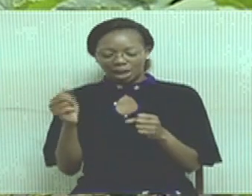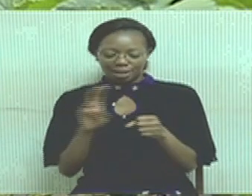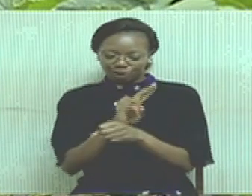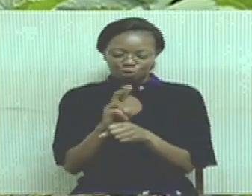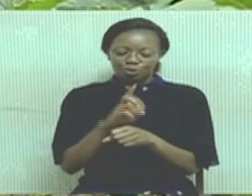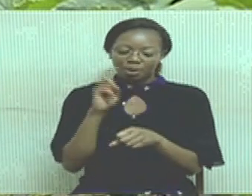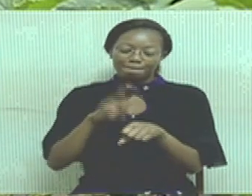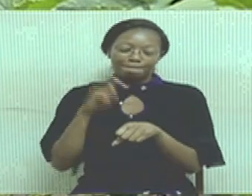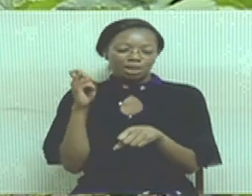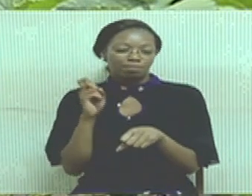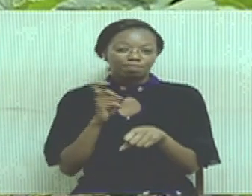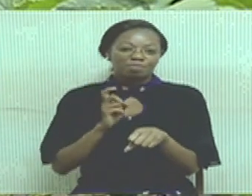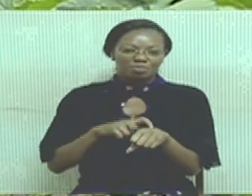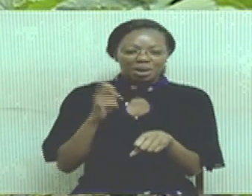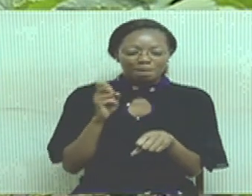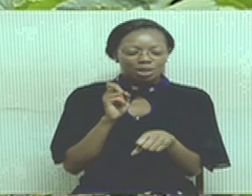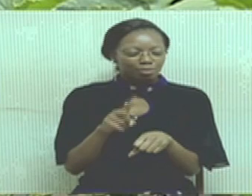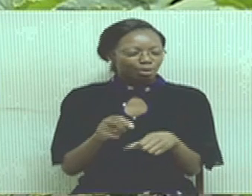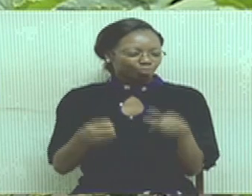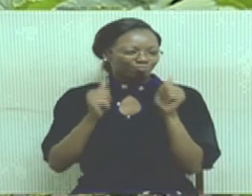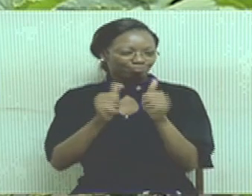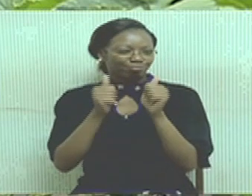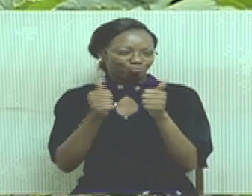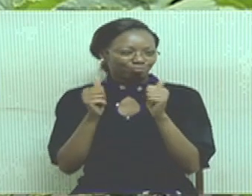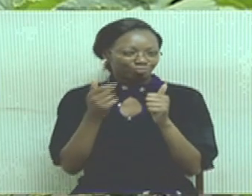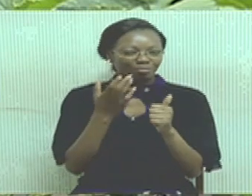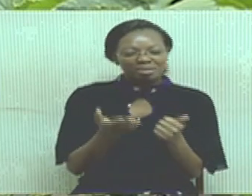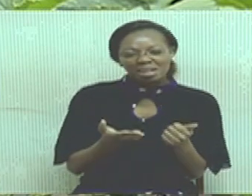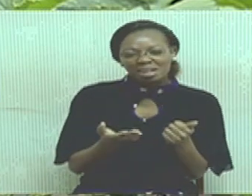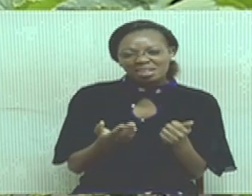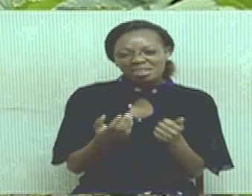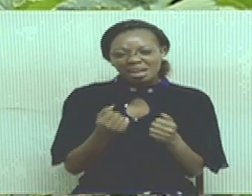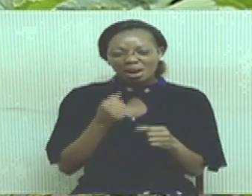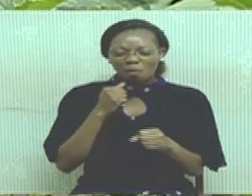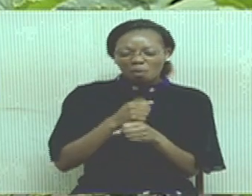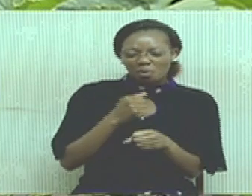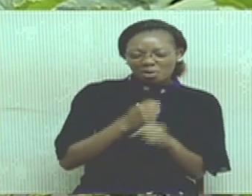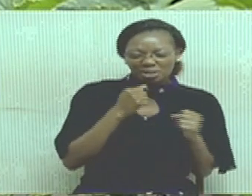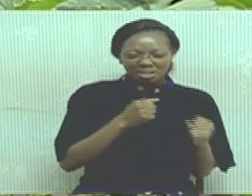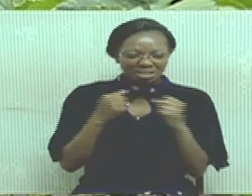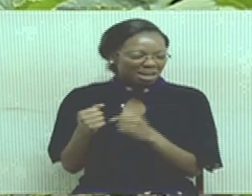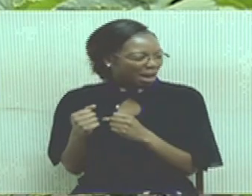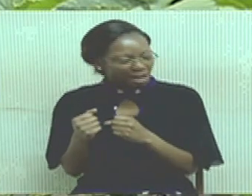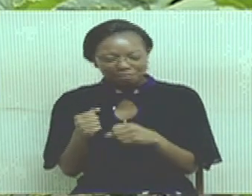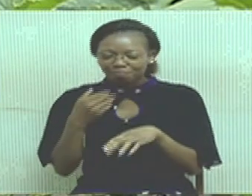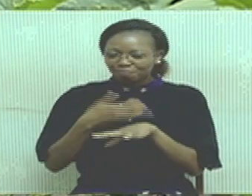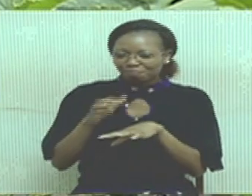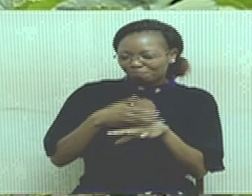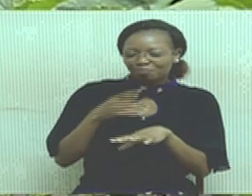akitransfer kwa mmea zingine. Na kuna wale wanatumia nyuki. Nyuki ni pollinators wale wazuri ambao